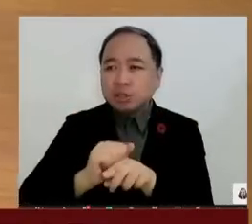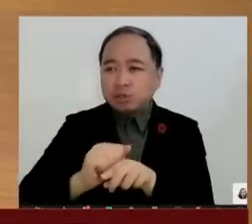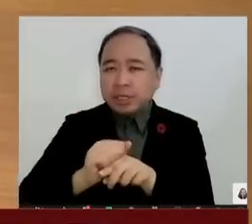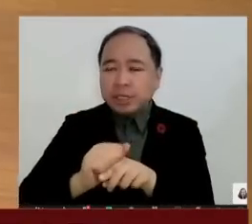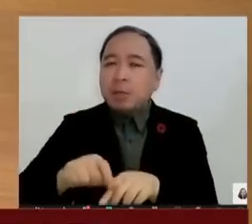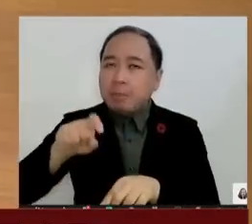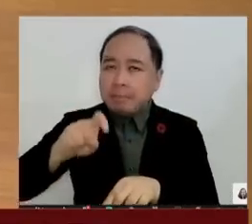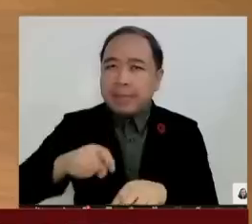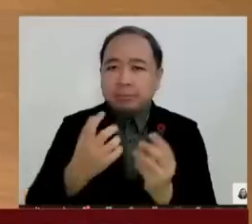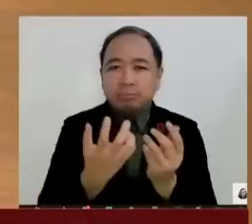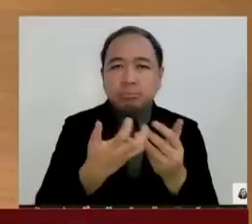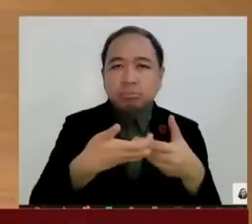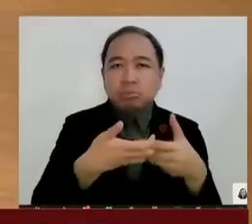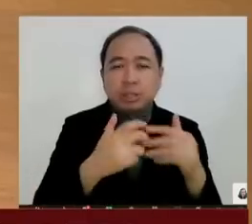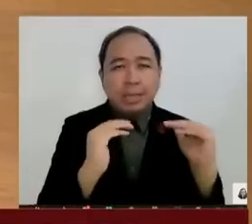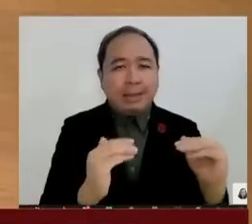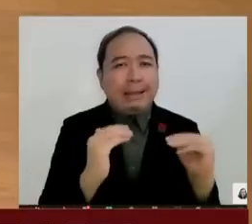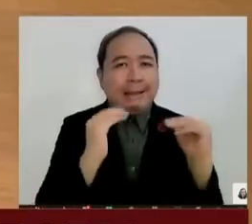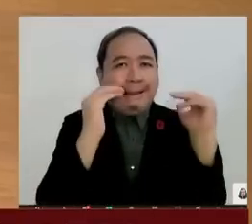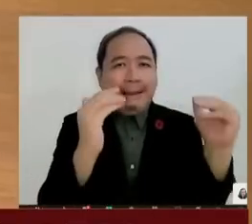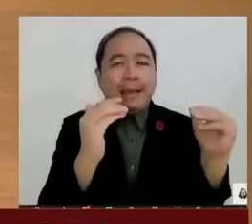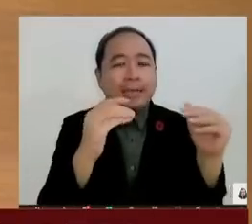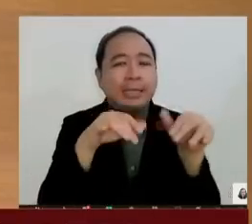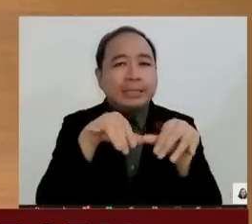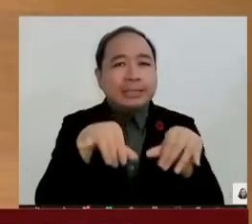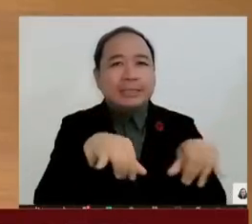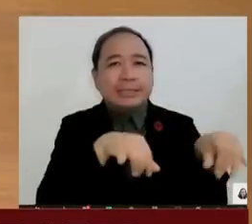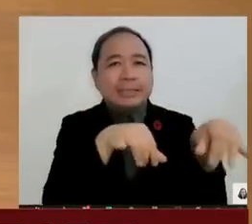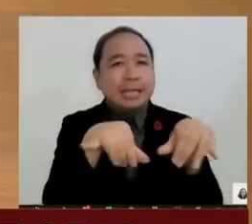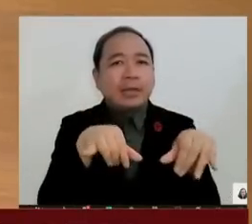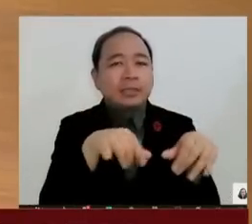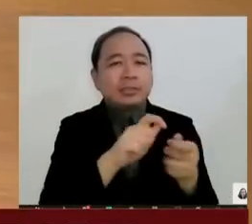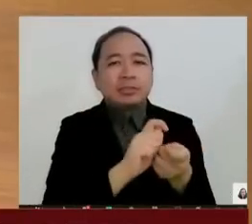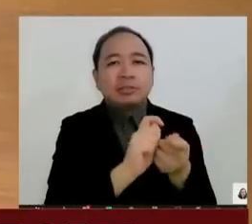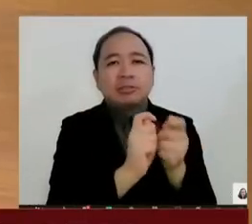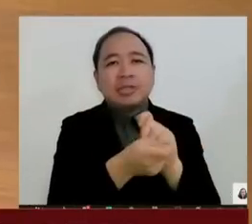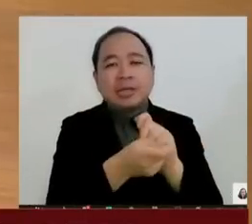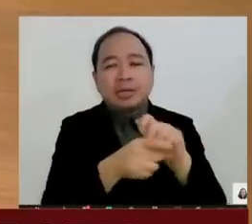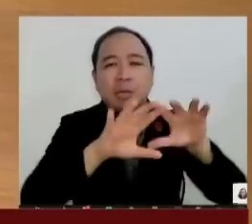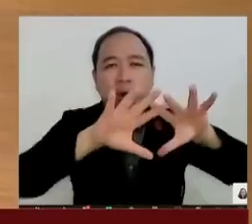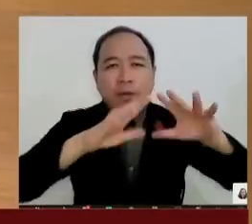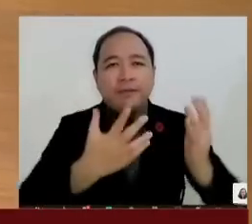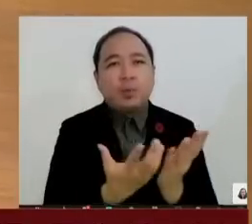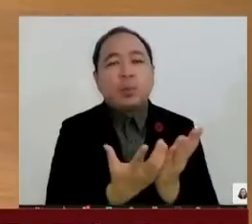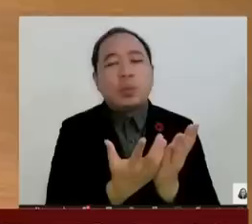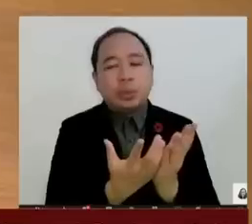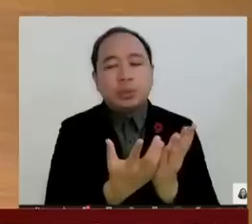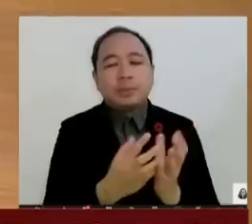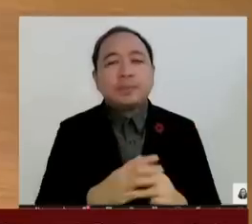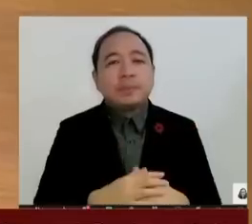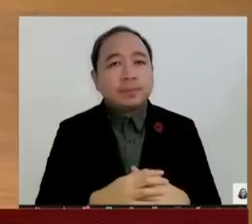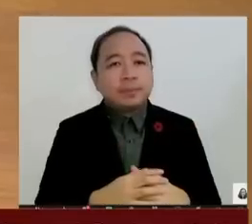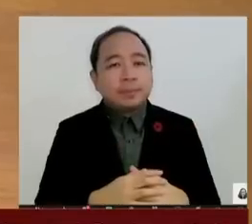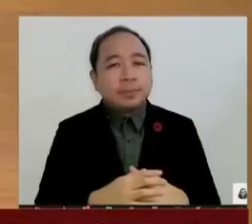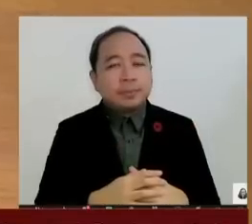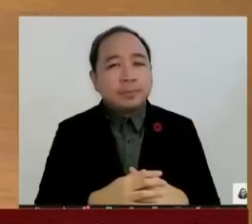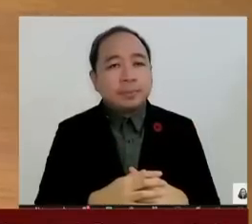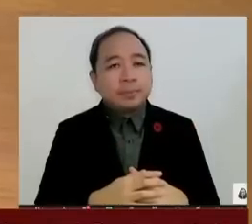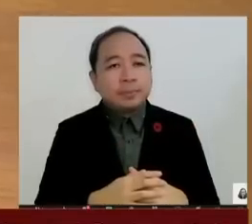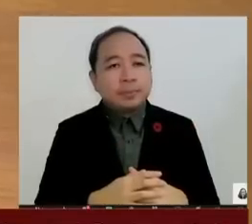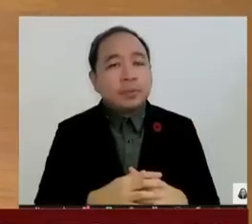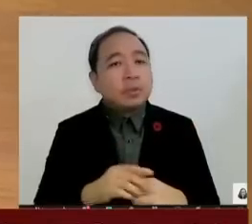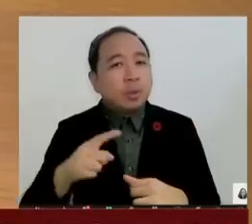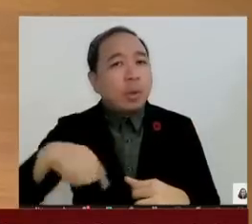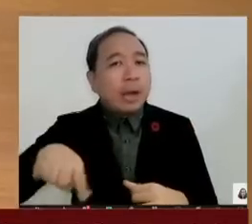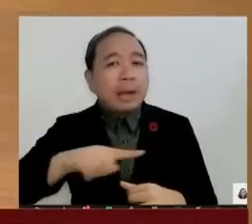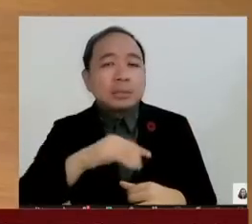the high, exacting, and constantly evolving global standards. Sa pagsusumikap ng mga mamamayan,